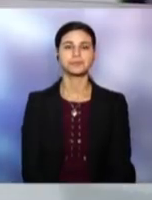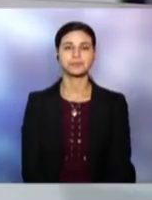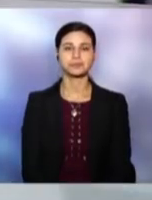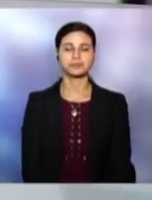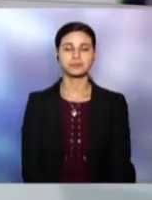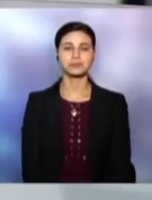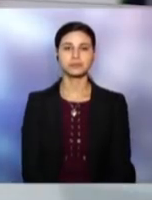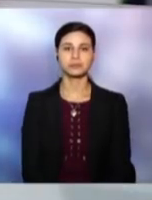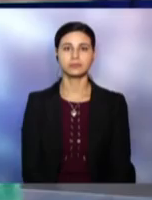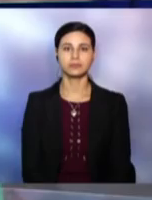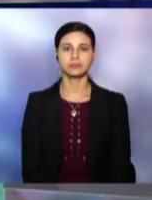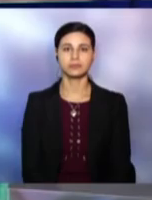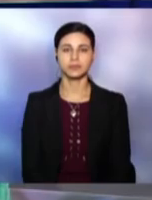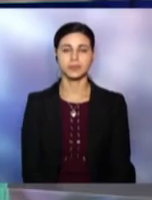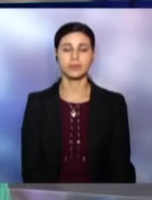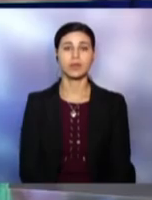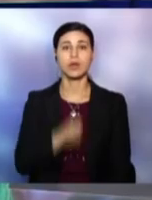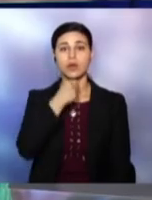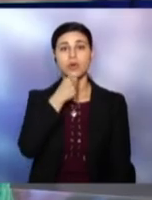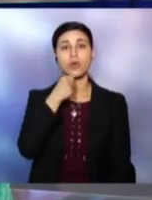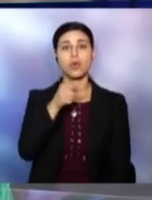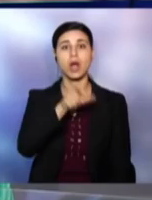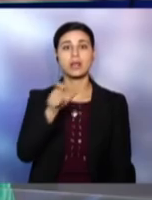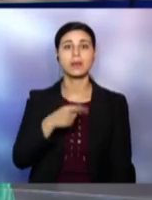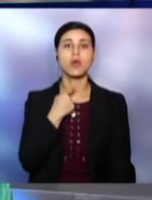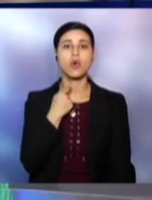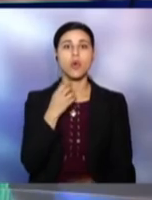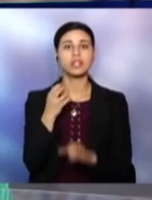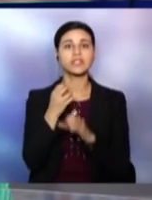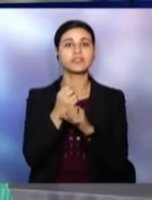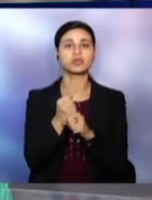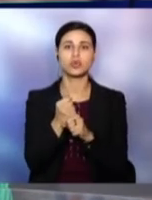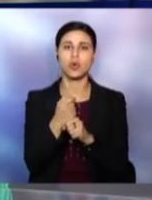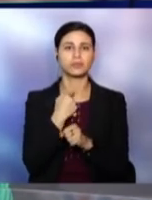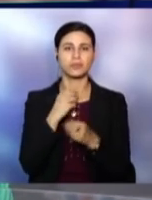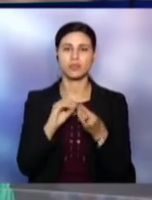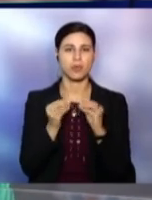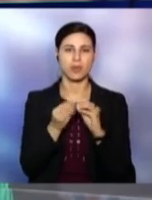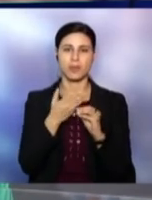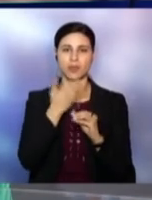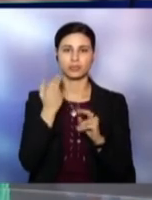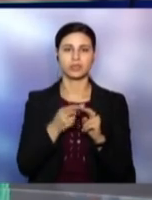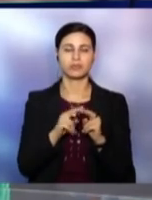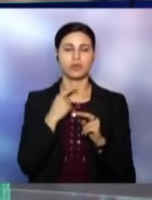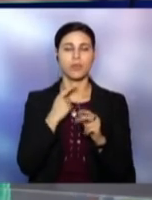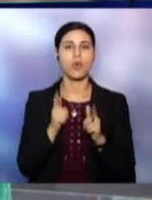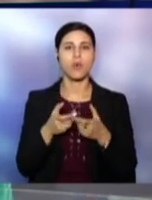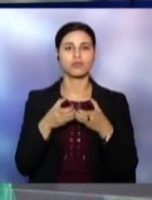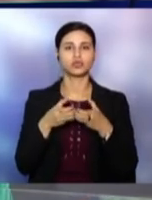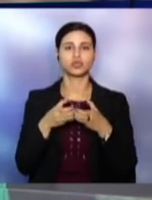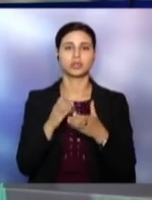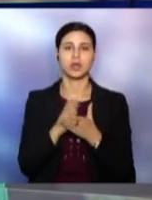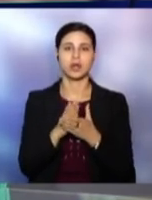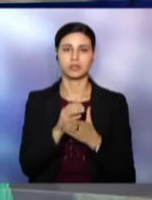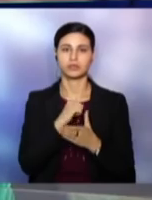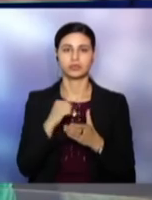რომ მოზრდილ ადამიანში როგორც არ უნდა შევიწროვდეს ხორხი, ის არ ქმნის ძლიერ პრობლემას ჰაერის გამავლობის,